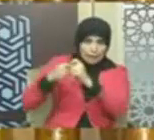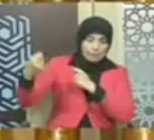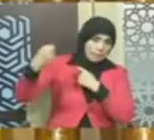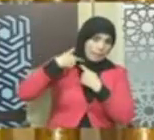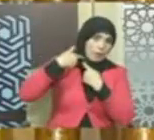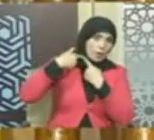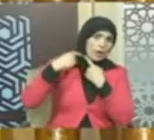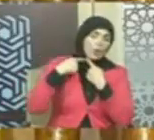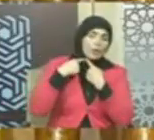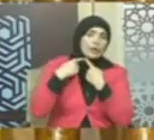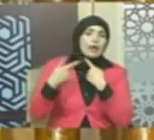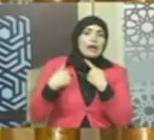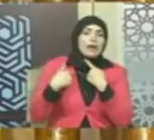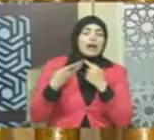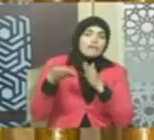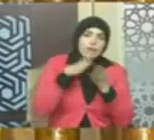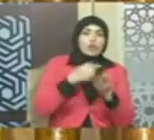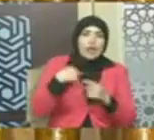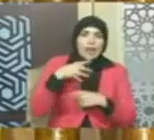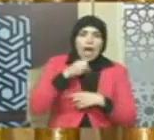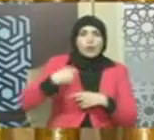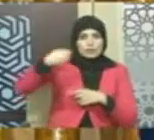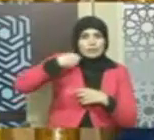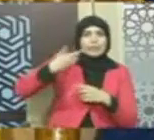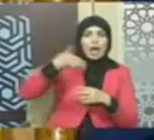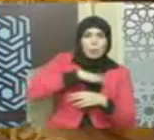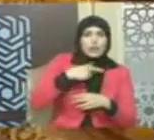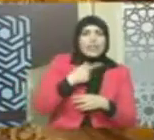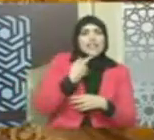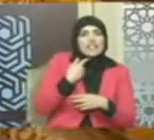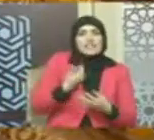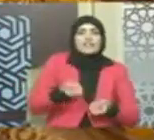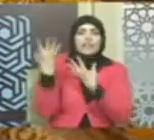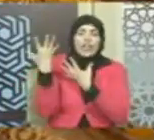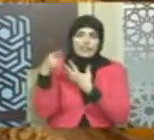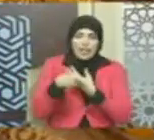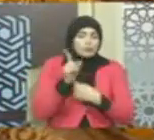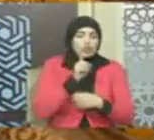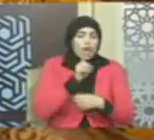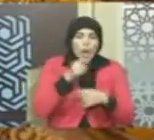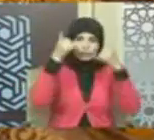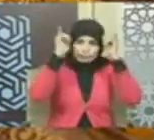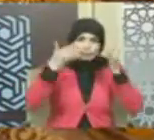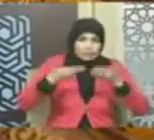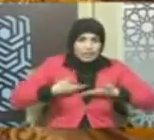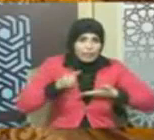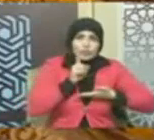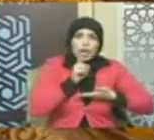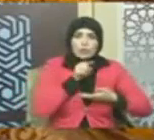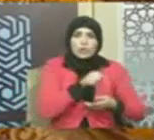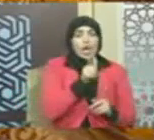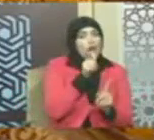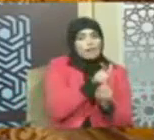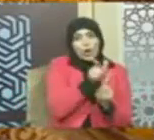هاهنا فأقتل فأدخل الجنة. فقال له النبي صلى الله